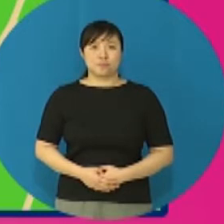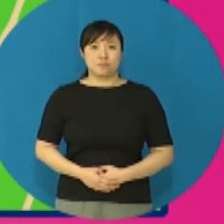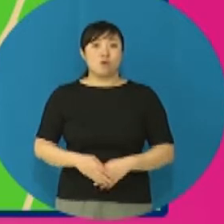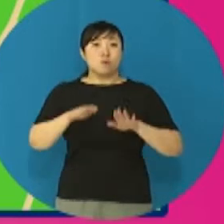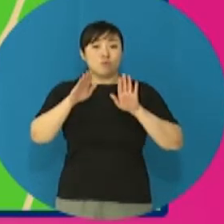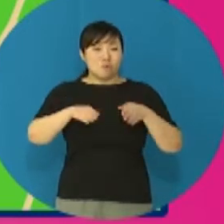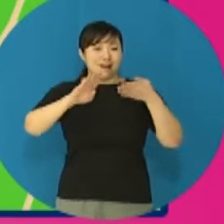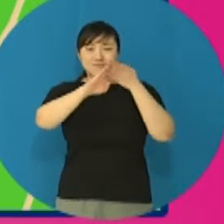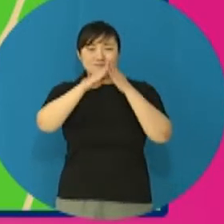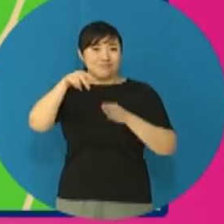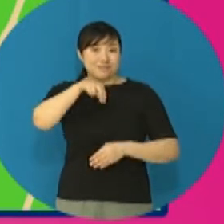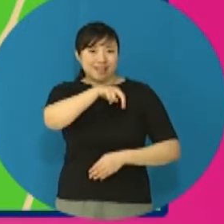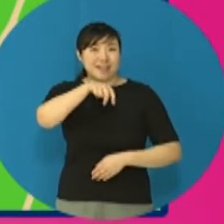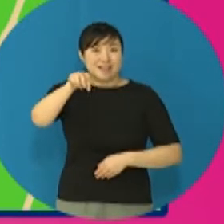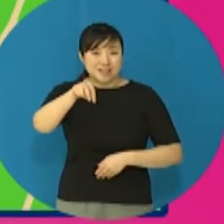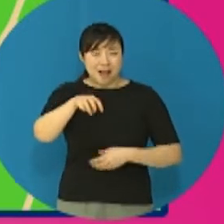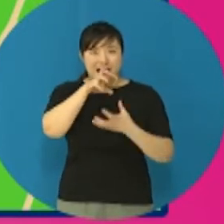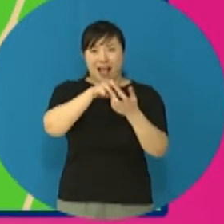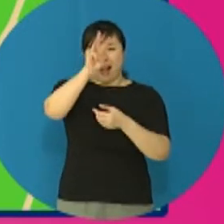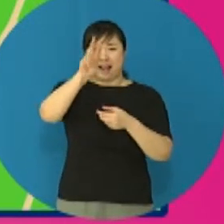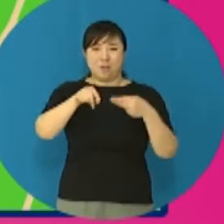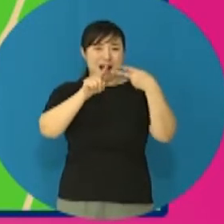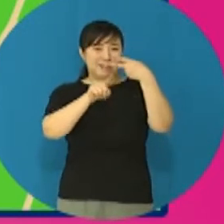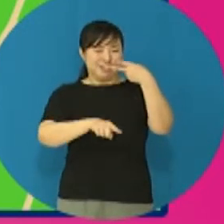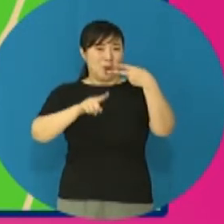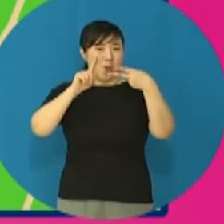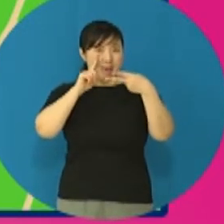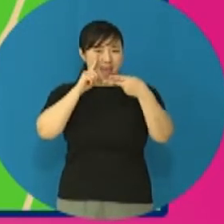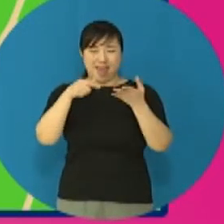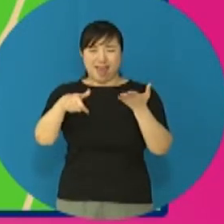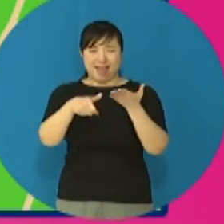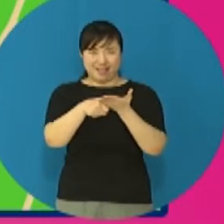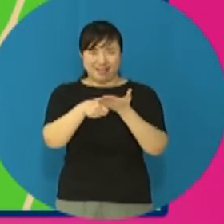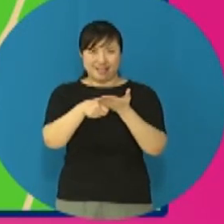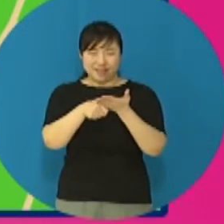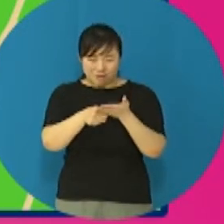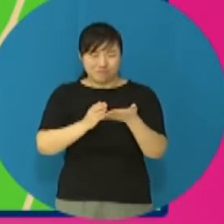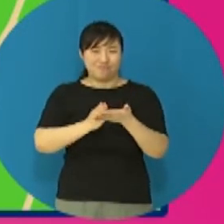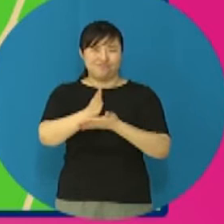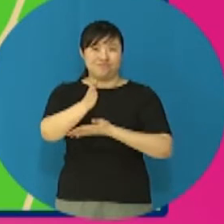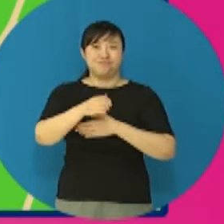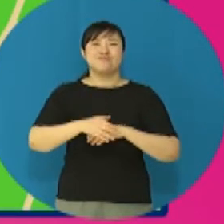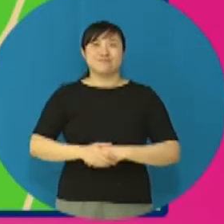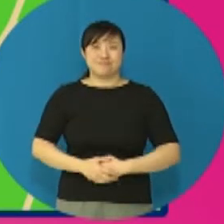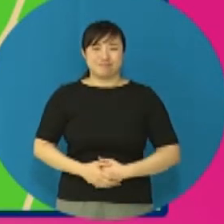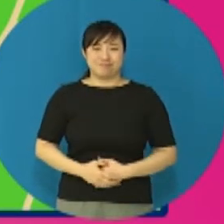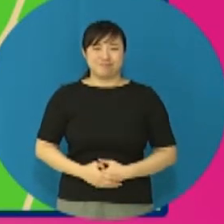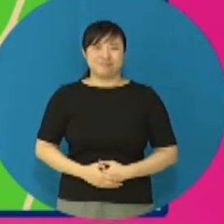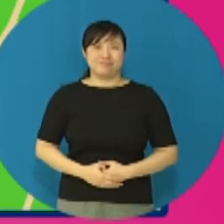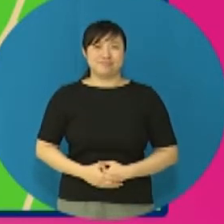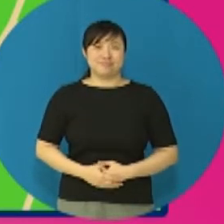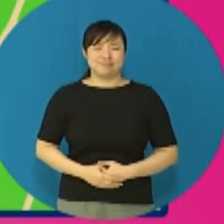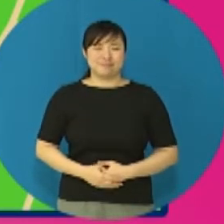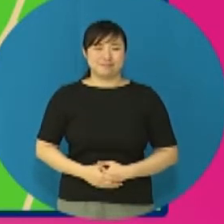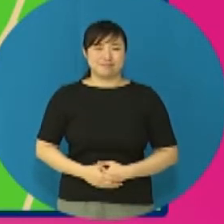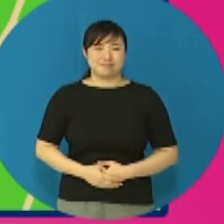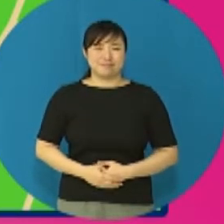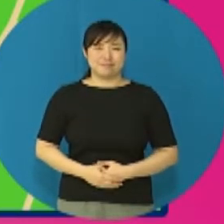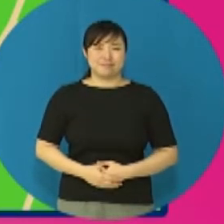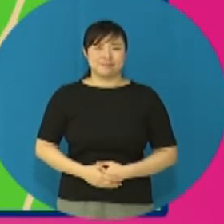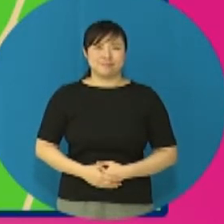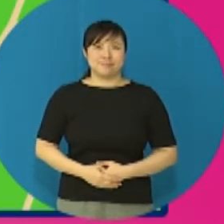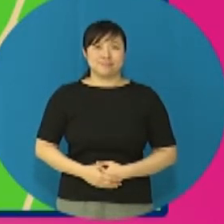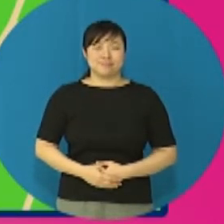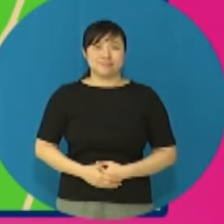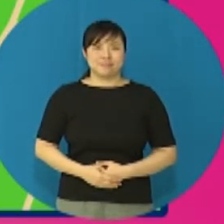今回の街歩きは荒川2丁目停留場からスタート。一体どんな出会いが待っているんでしょうか。 あるん